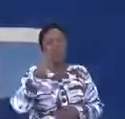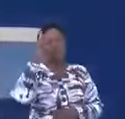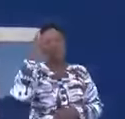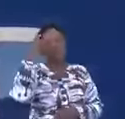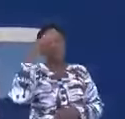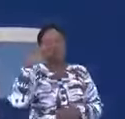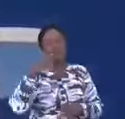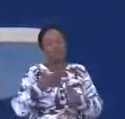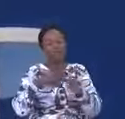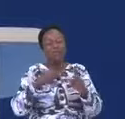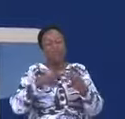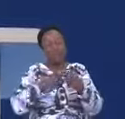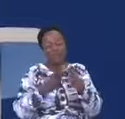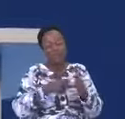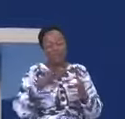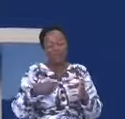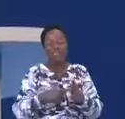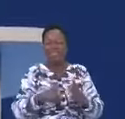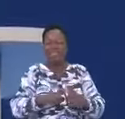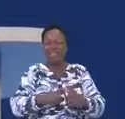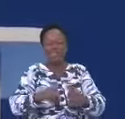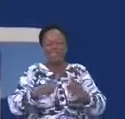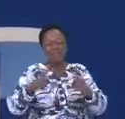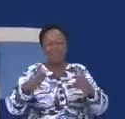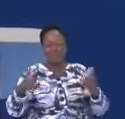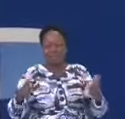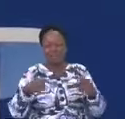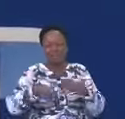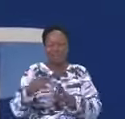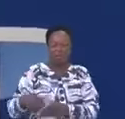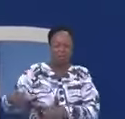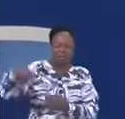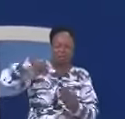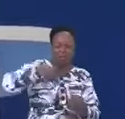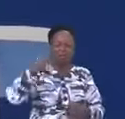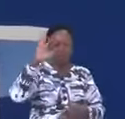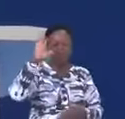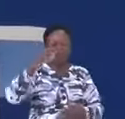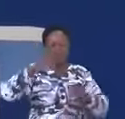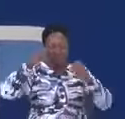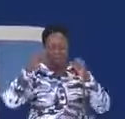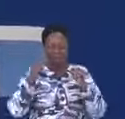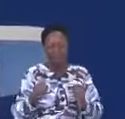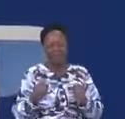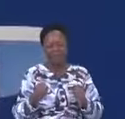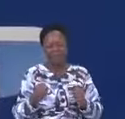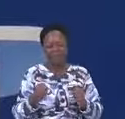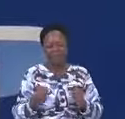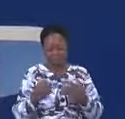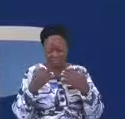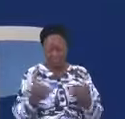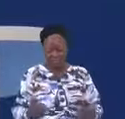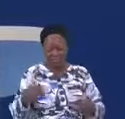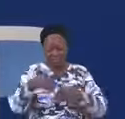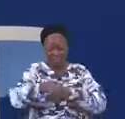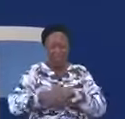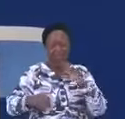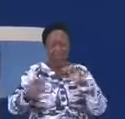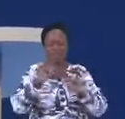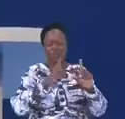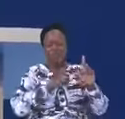début de ce moment de délaissement de tapis sans ce soir seigneur pour chacun